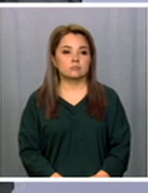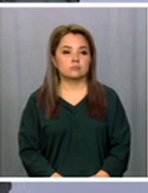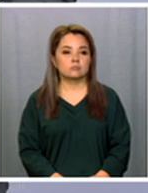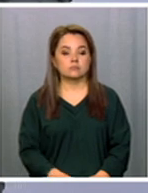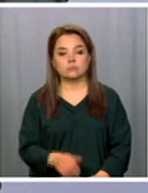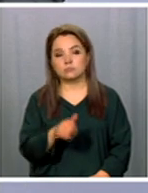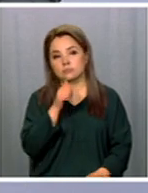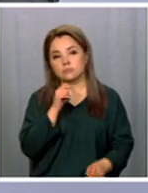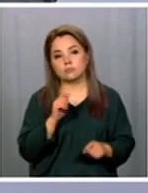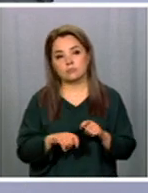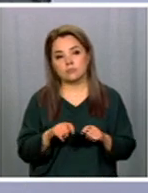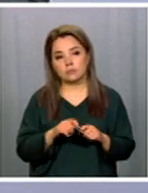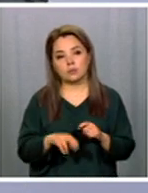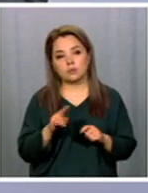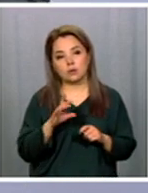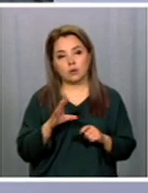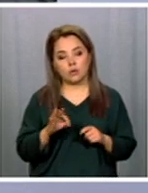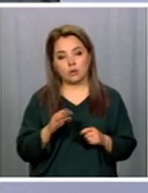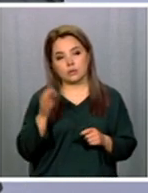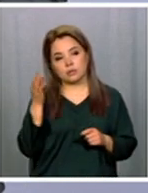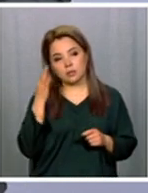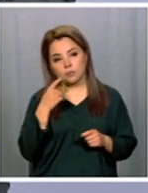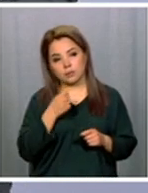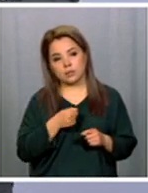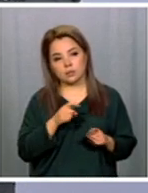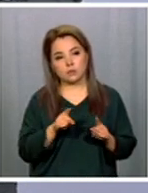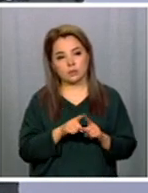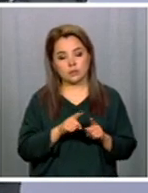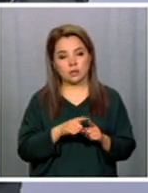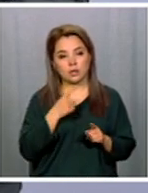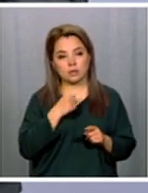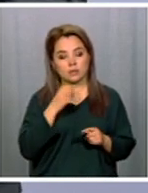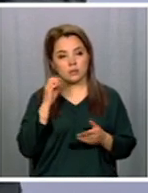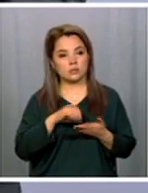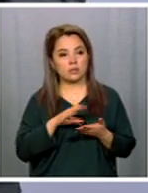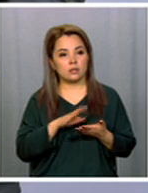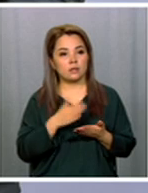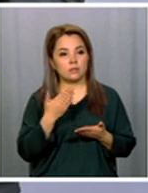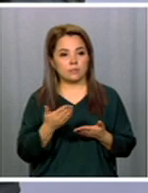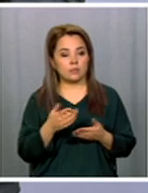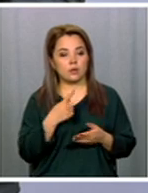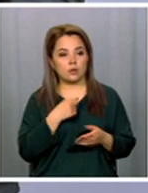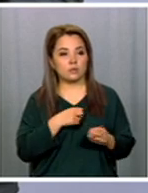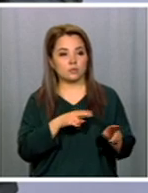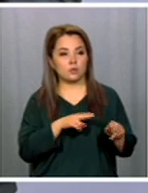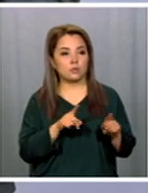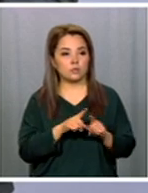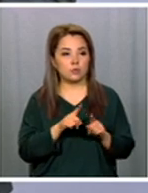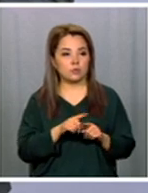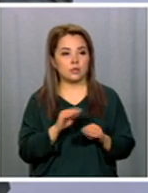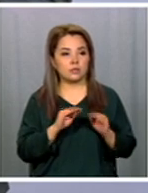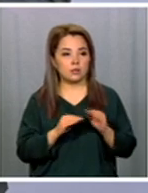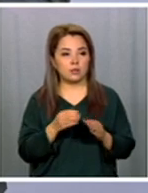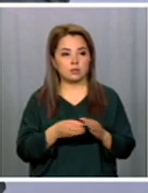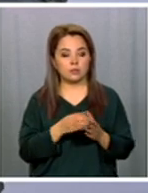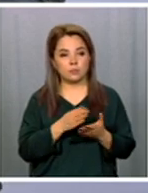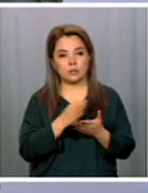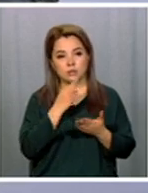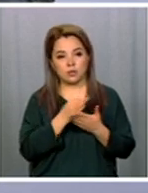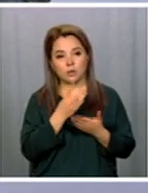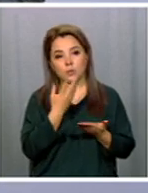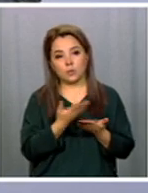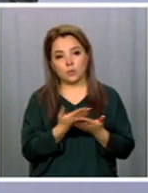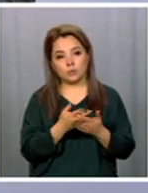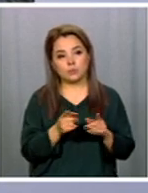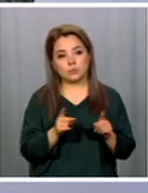Салыстырмалы түрде ксро мен Германия әскерлерінің әскери сандары мен қару-жарақ сандарына тоқталатын болсақ, көрсеткіште,